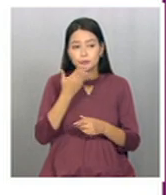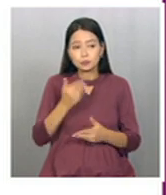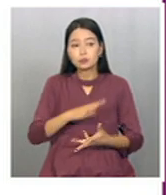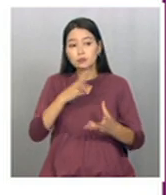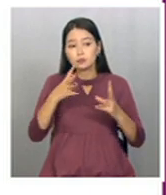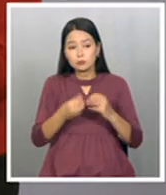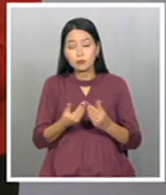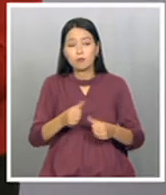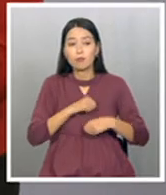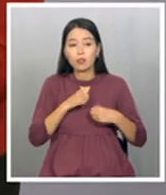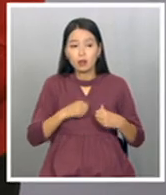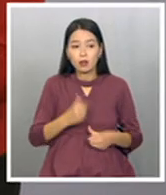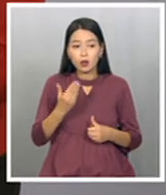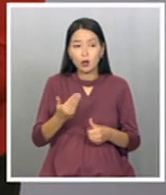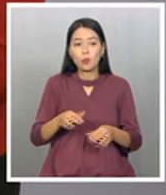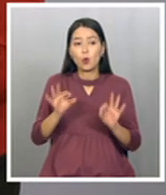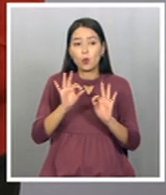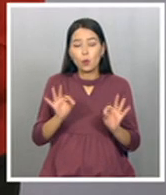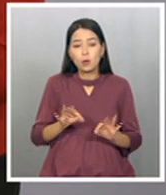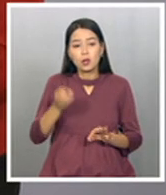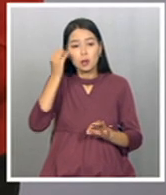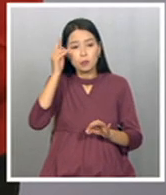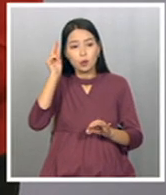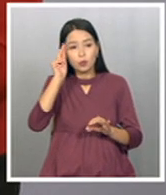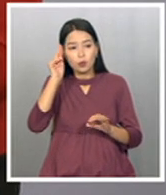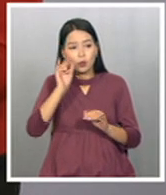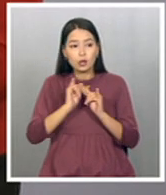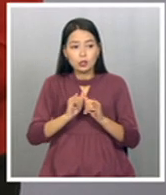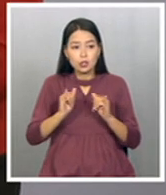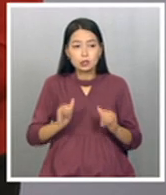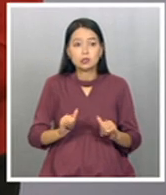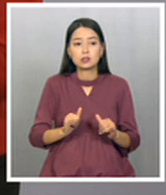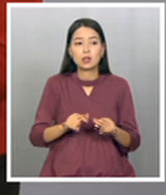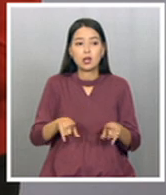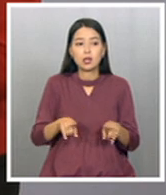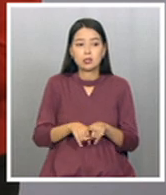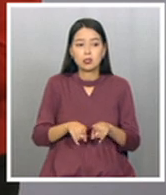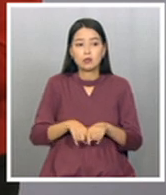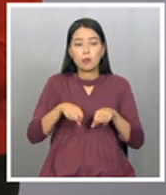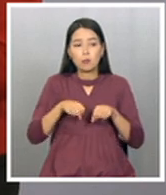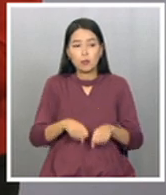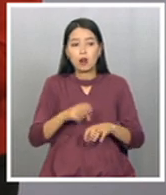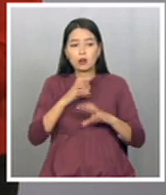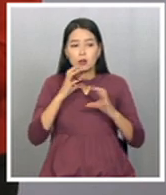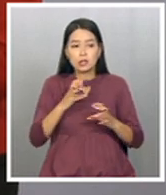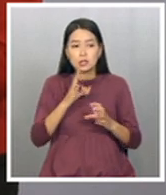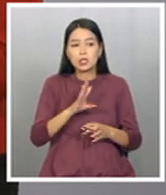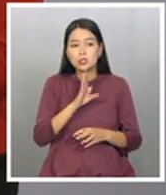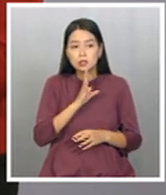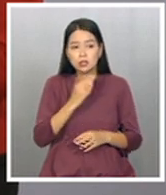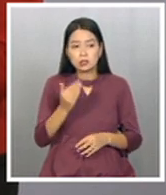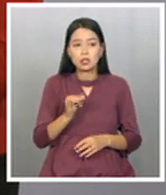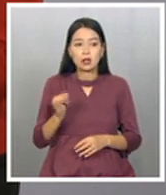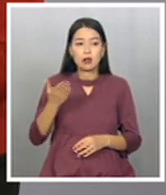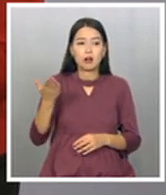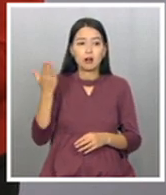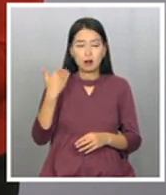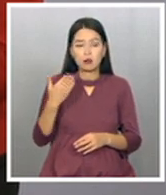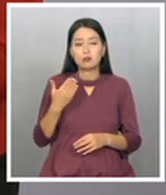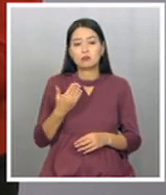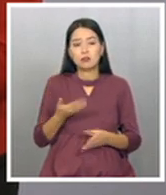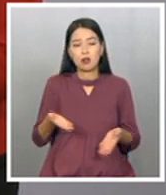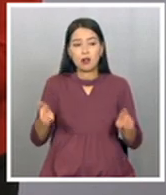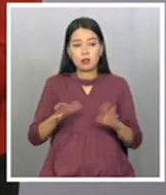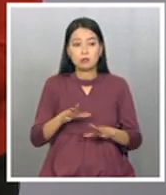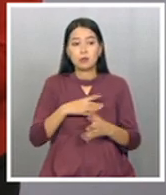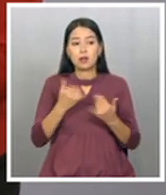жолында өнер білім үйренуде құқығы тапталған қыздар өткен ғасырлардың еншісінде қалды деуге болады. Қазіргі